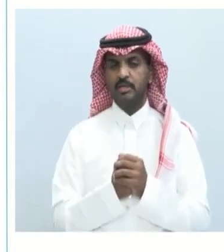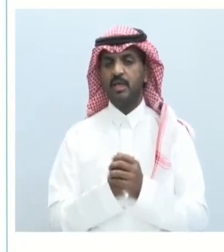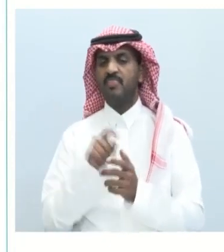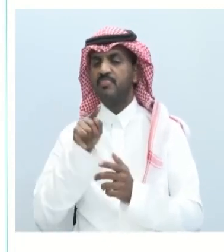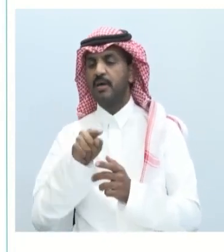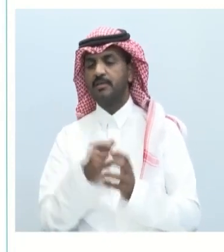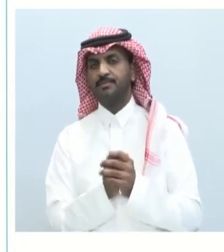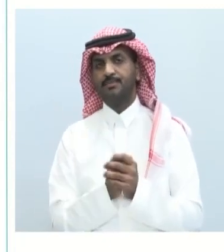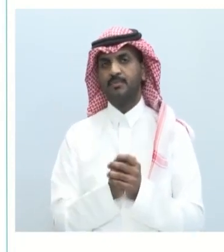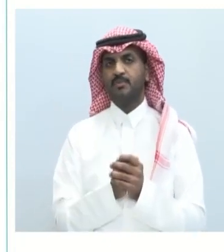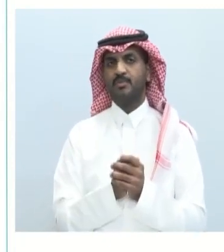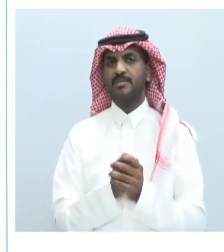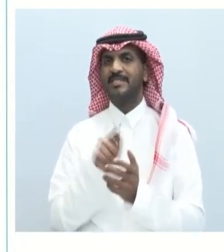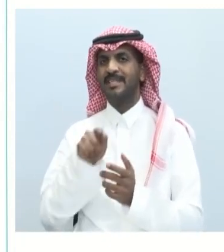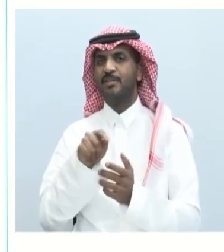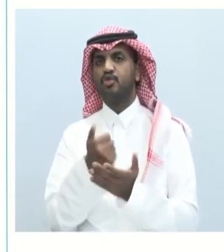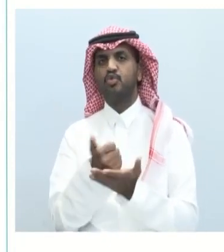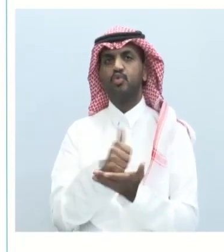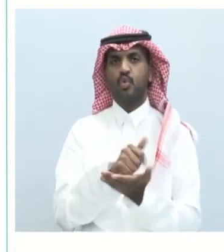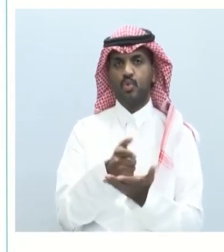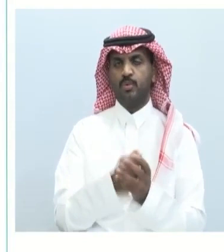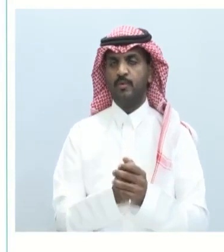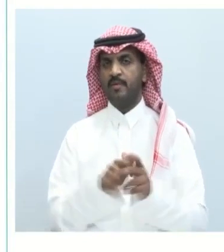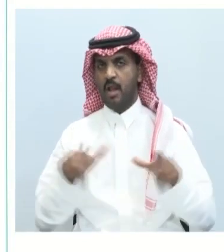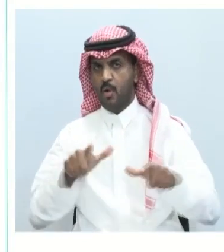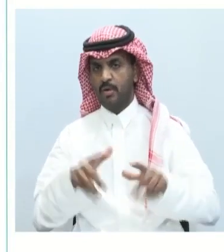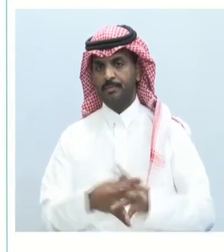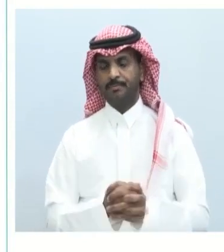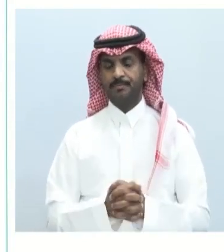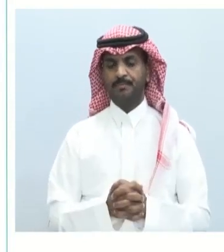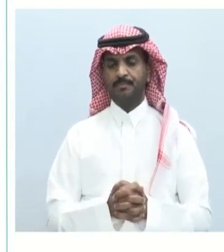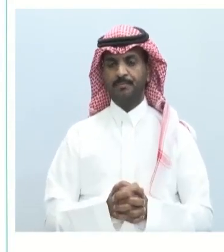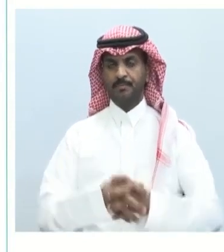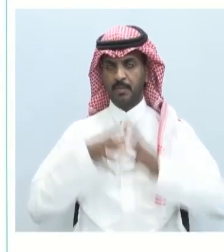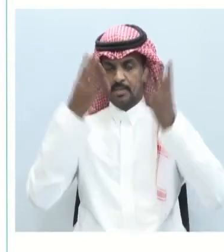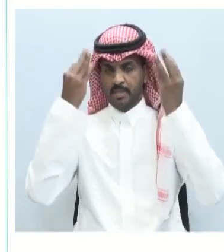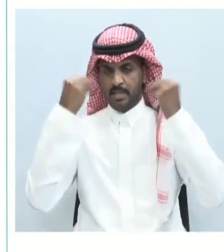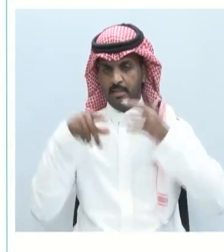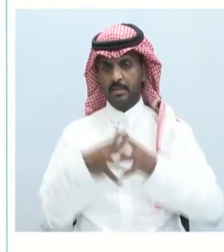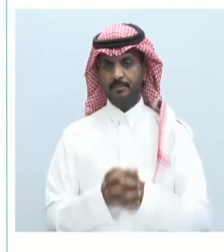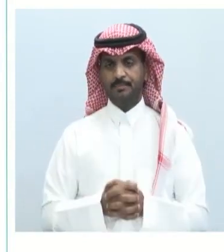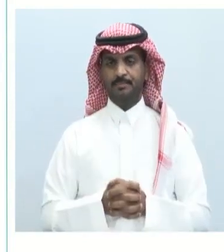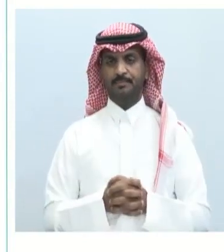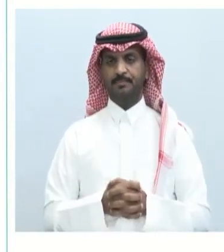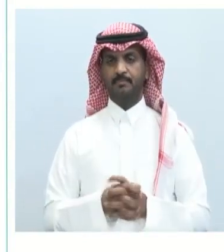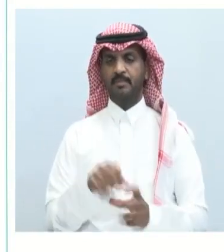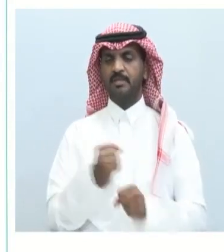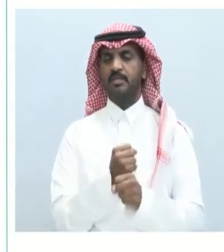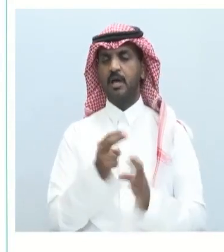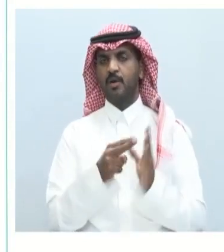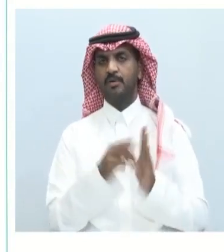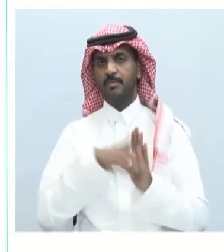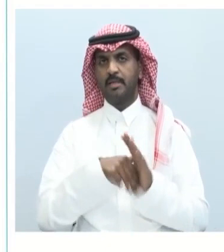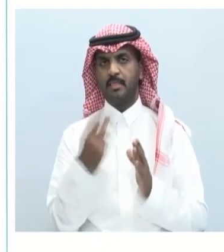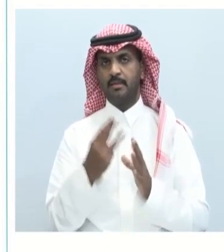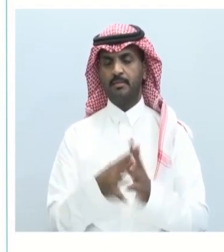ضغط على الحقول واستخدام زر كنترول في لوحه المفاتيح سنتعلم في هذا الدرس باذن الله درس بعنوان انشاء قواعد